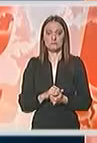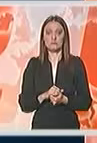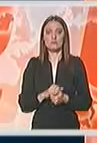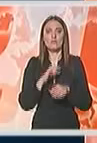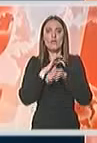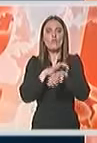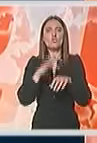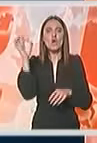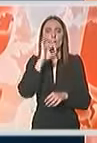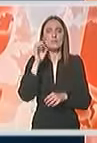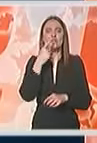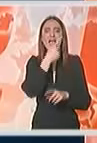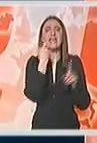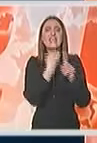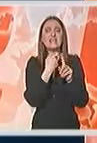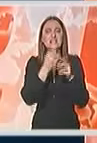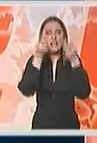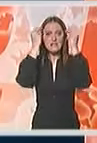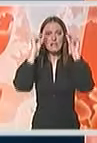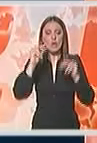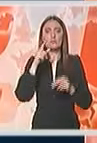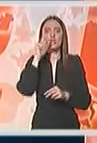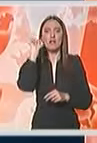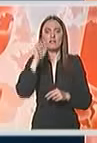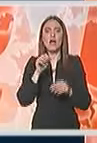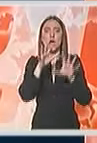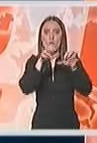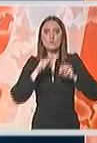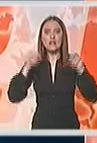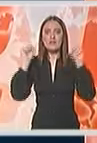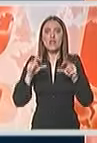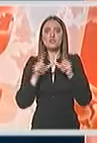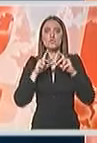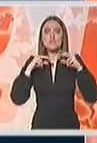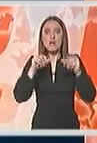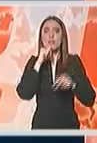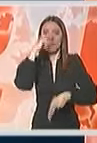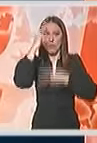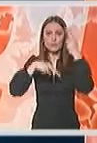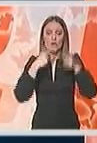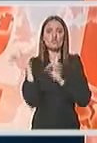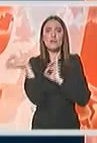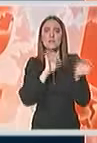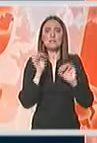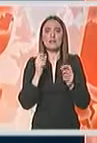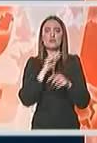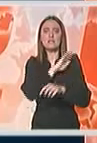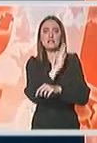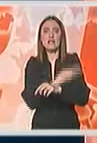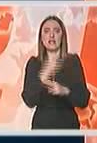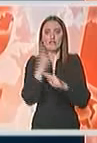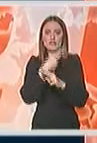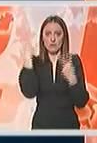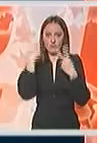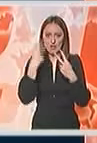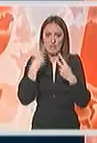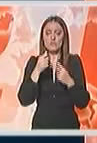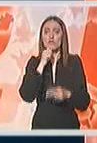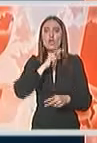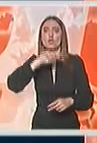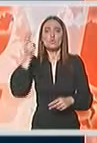Vođe opozicije u Kirgistanu saopštile su da su preuzele vlast u zemlji i da kontrolišu bezbednosne snage, državnu televiziju